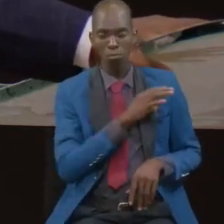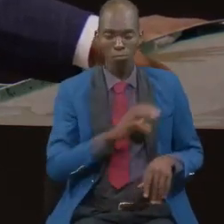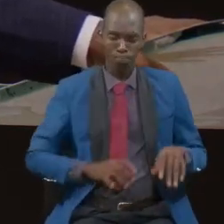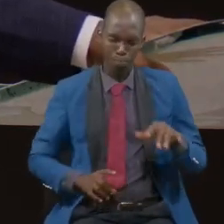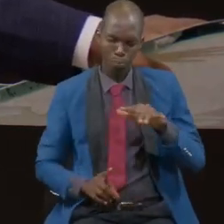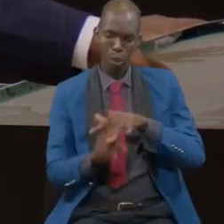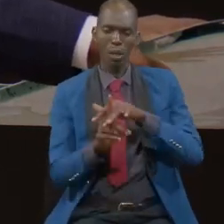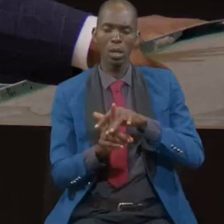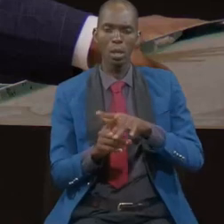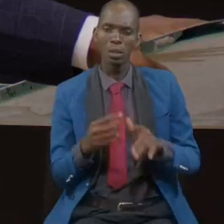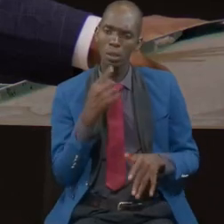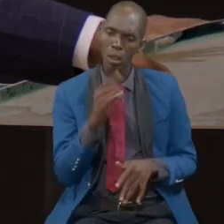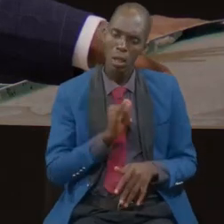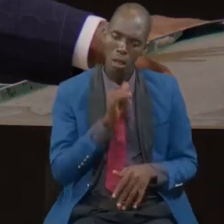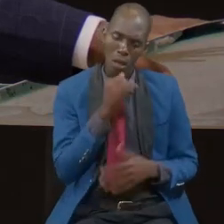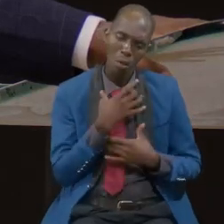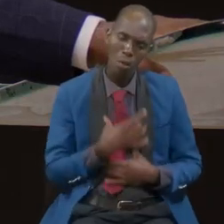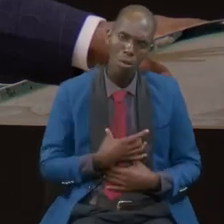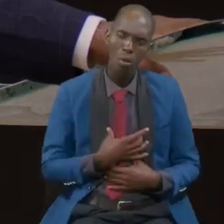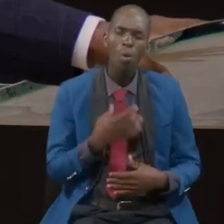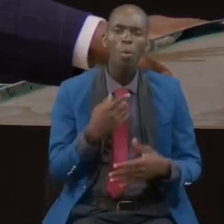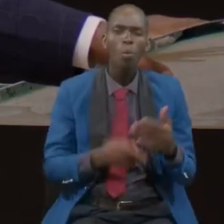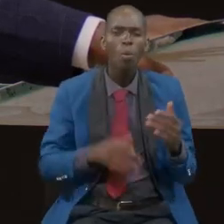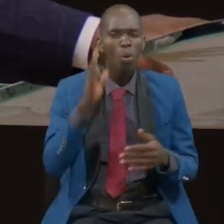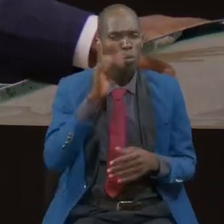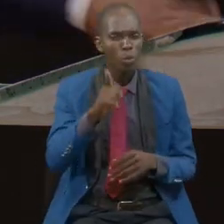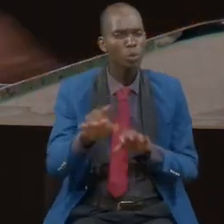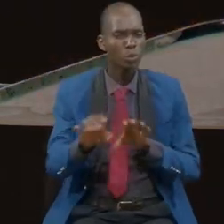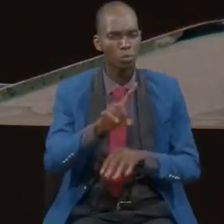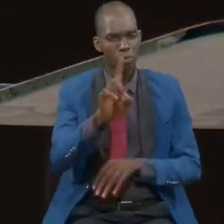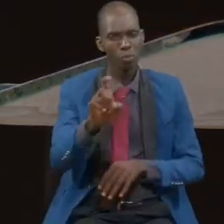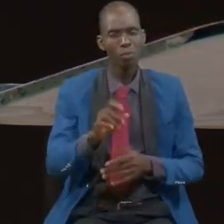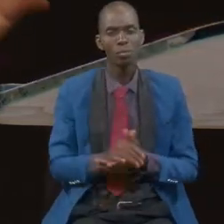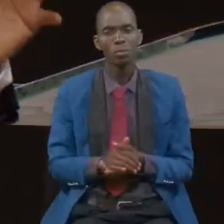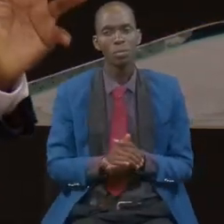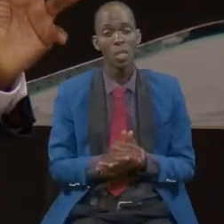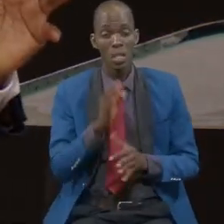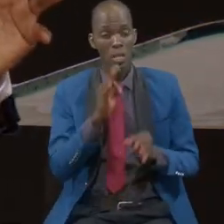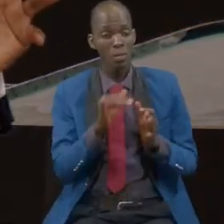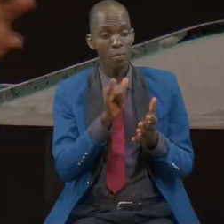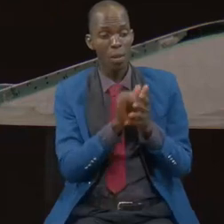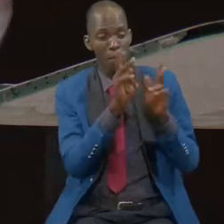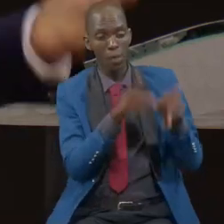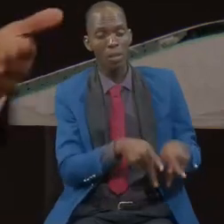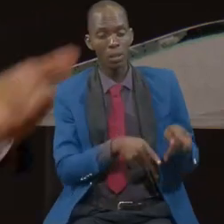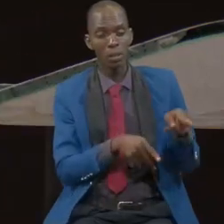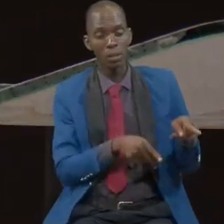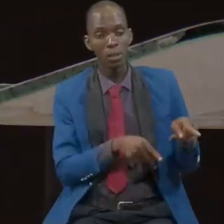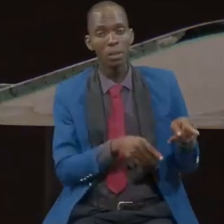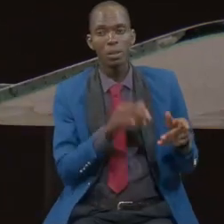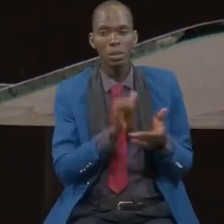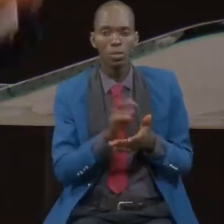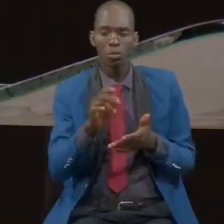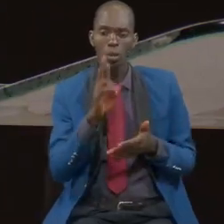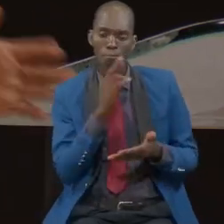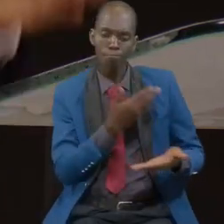personne vient à vous, la personne a faim, que ferez-vous? Si la personne affamée,